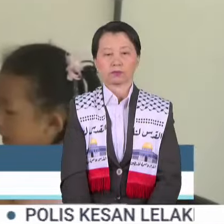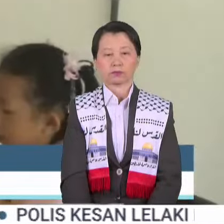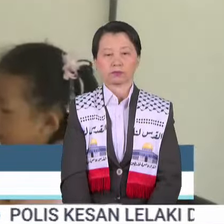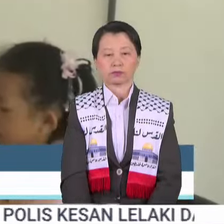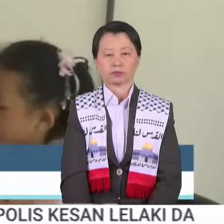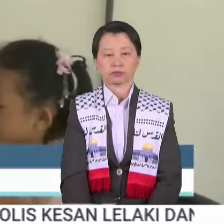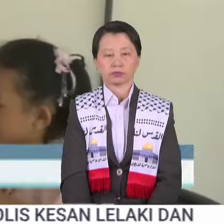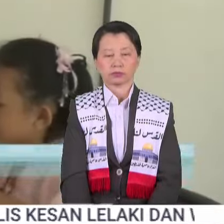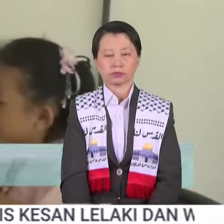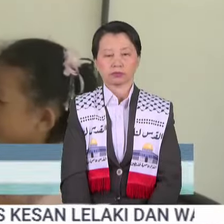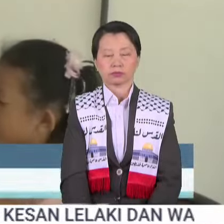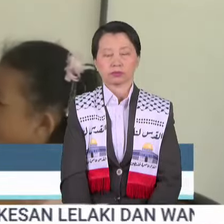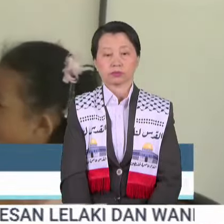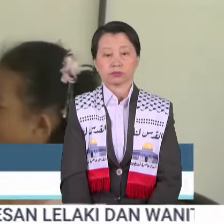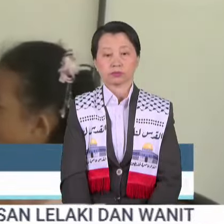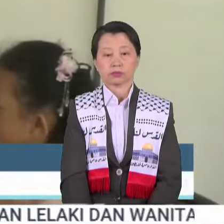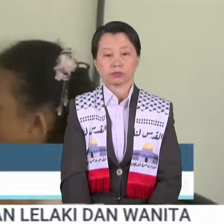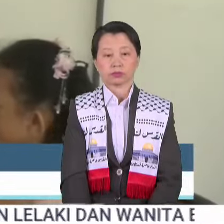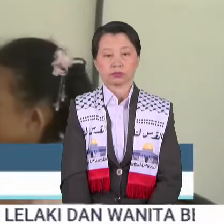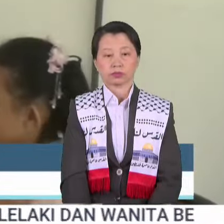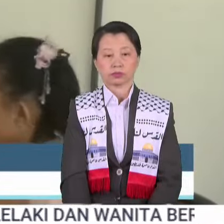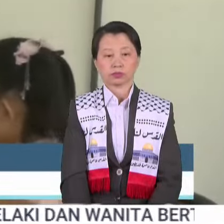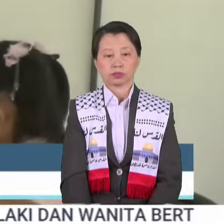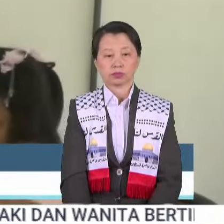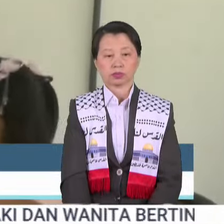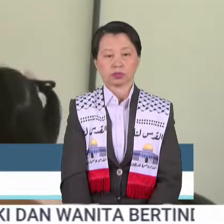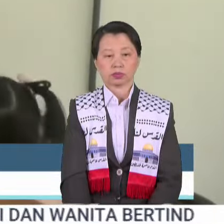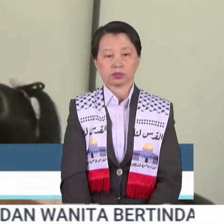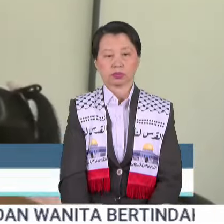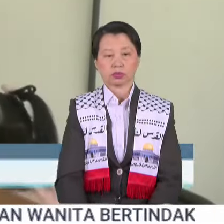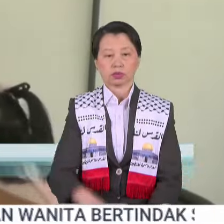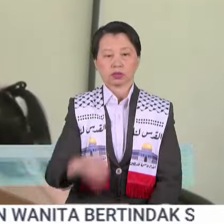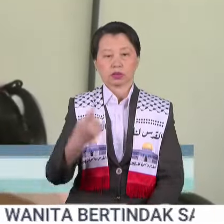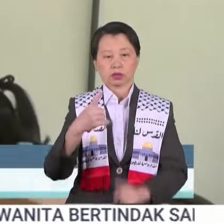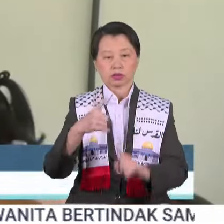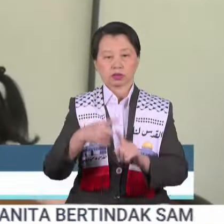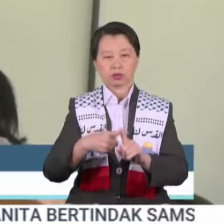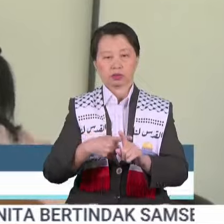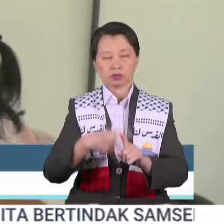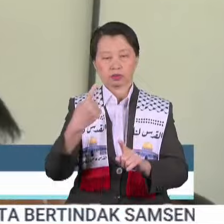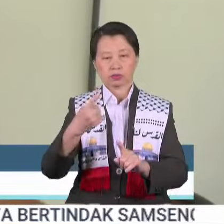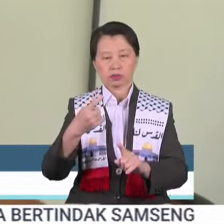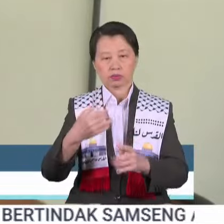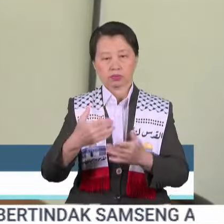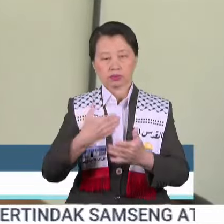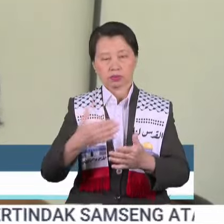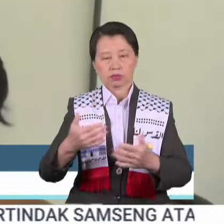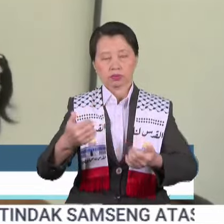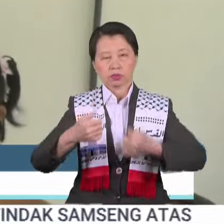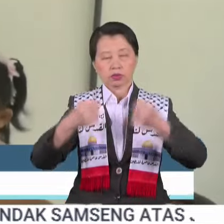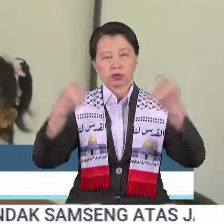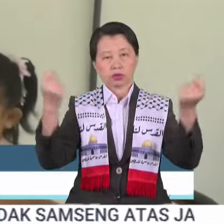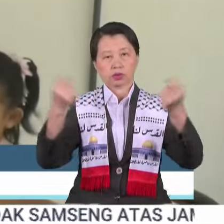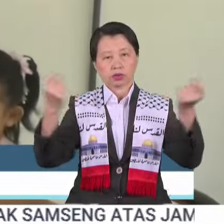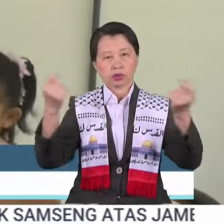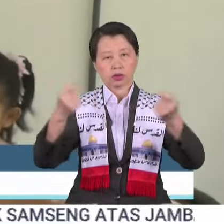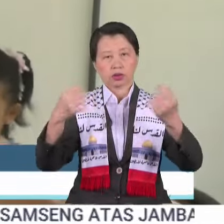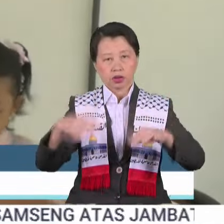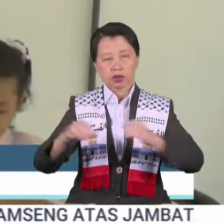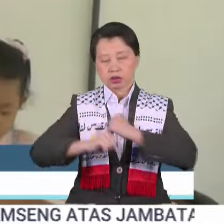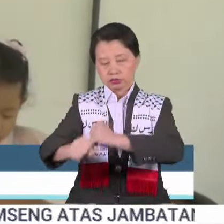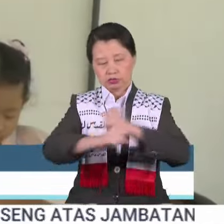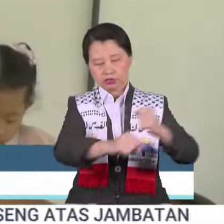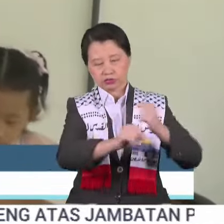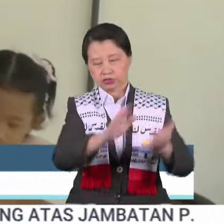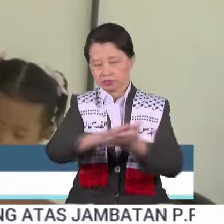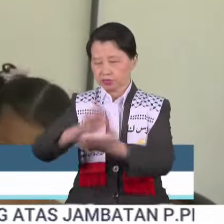Oh, demo ni start dari sebulan lagi sebelum nak raya tu. Demo cuci rumah ke